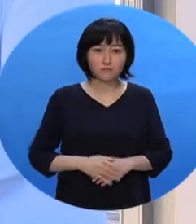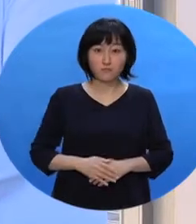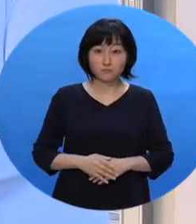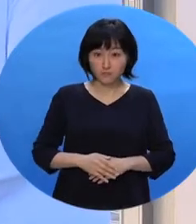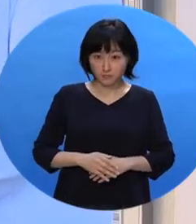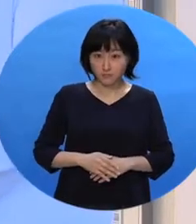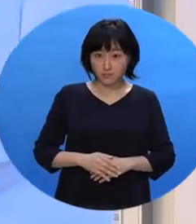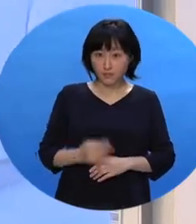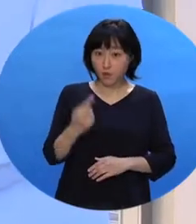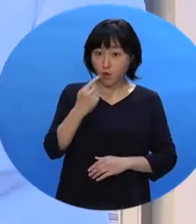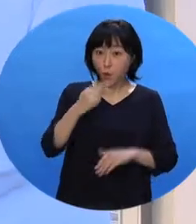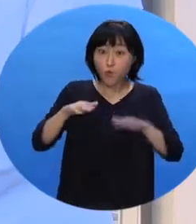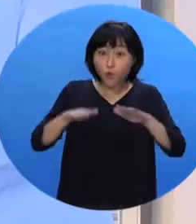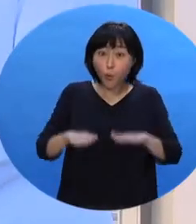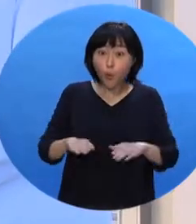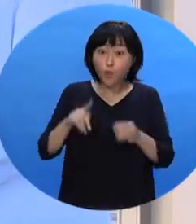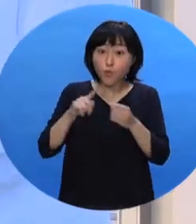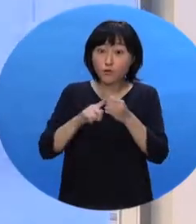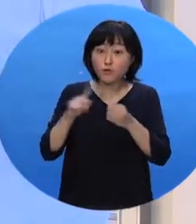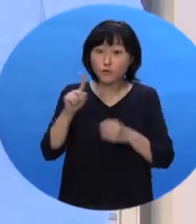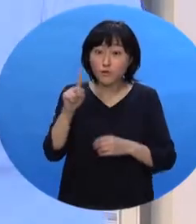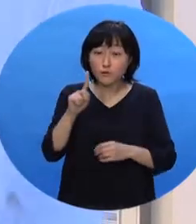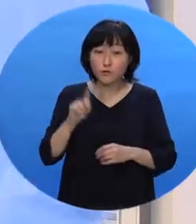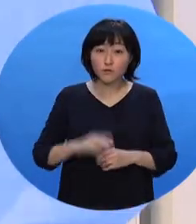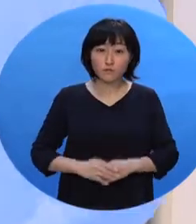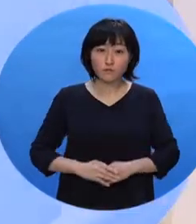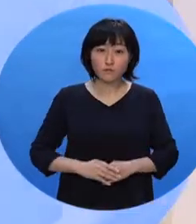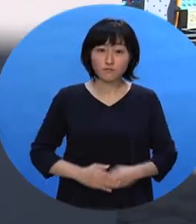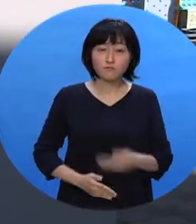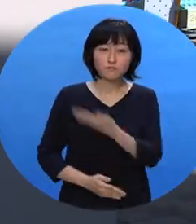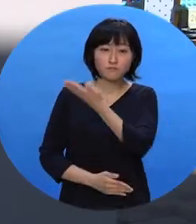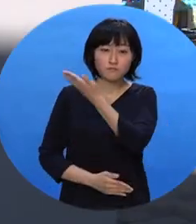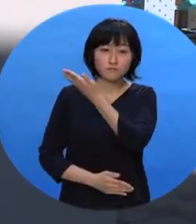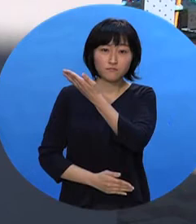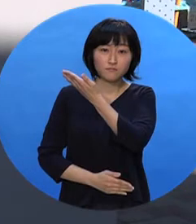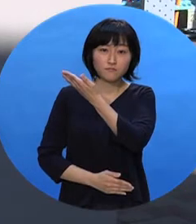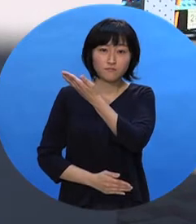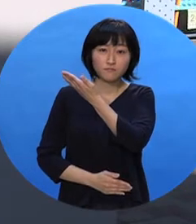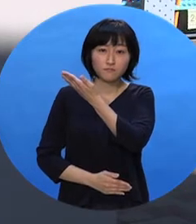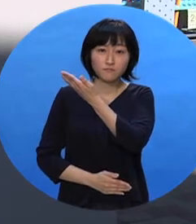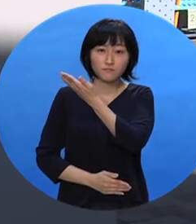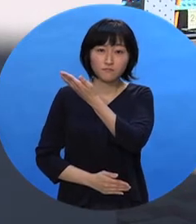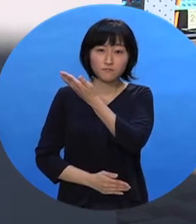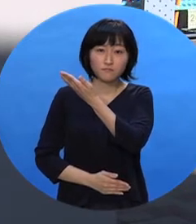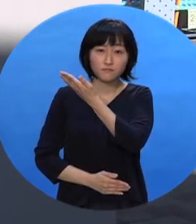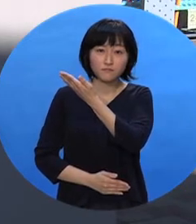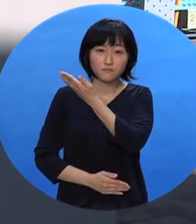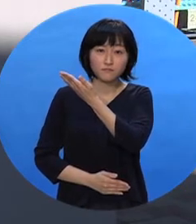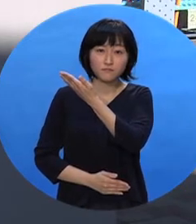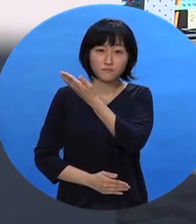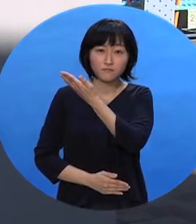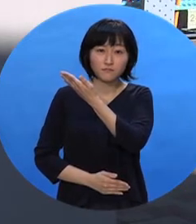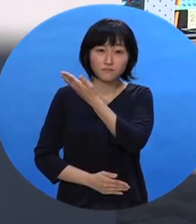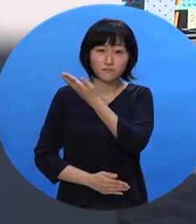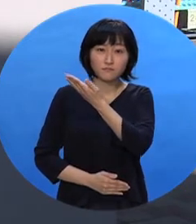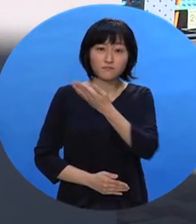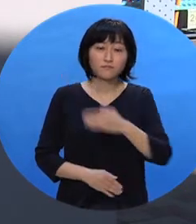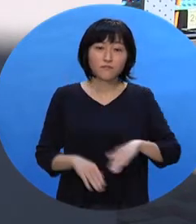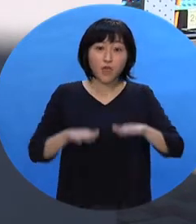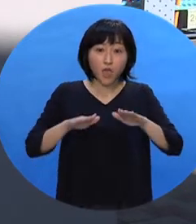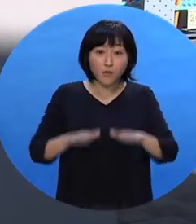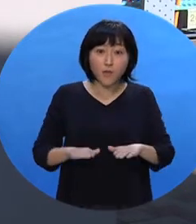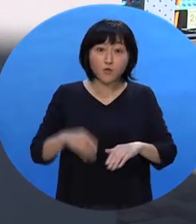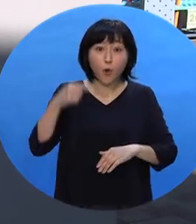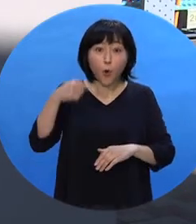行かないですね。 ちょっと待ってくれよ。じゃあなんで俺ここにいるんだよ今。 プログラミング的思考と情報モラル、今の教